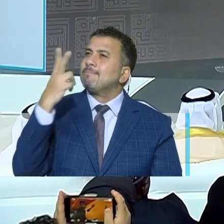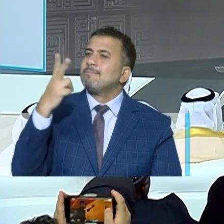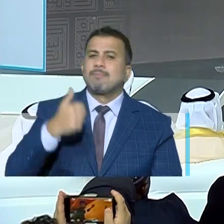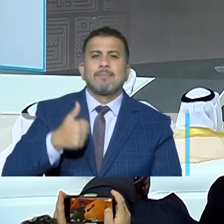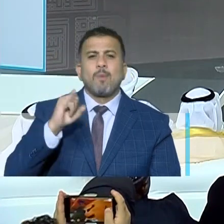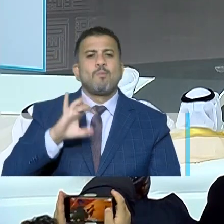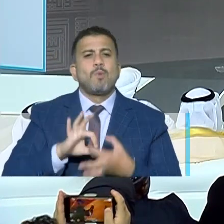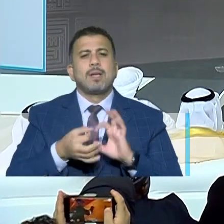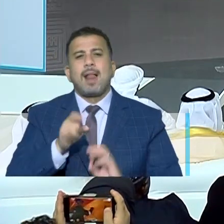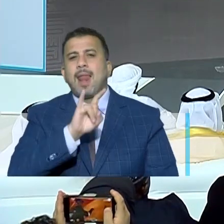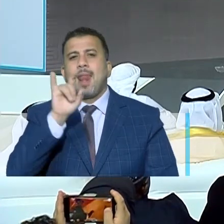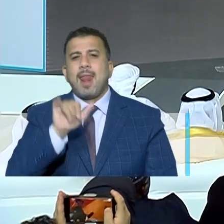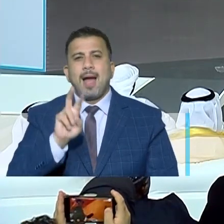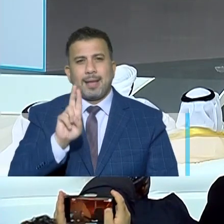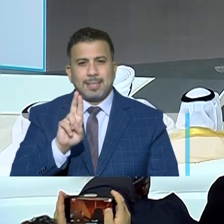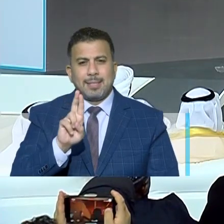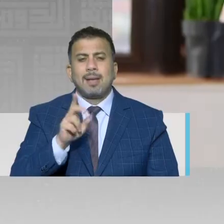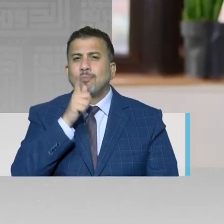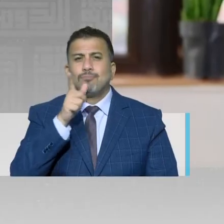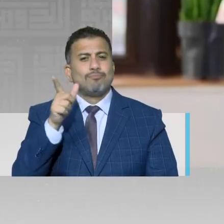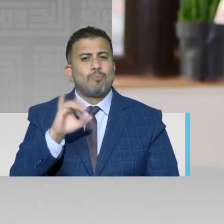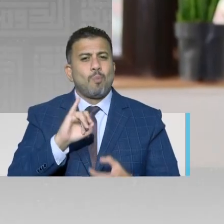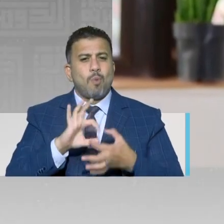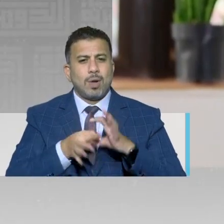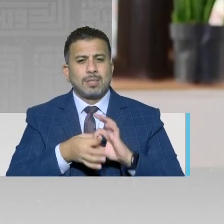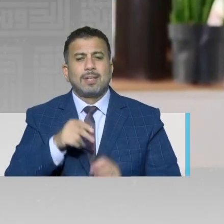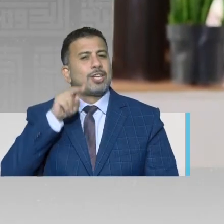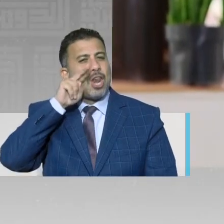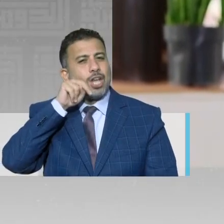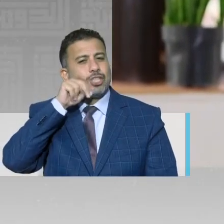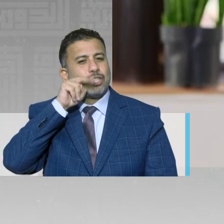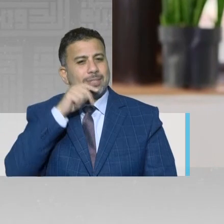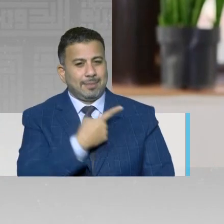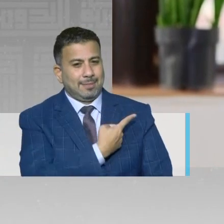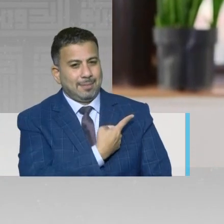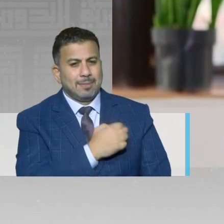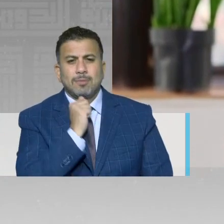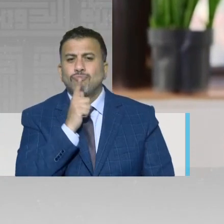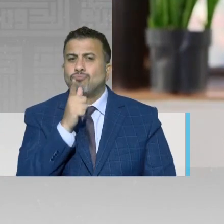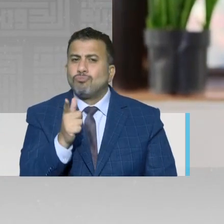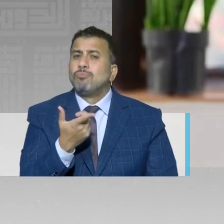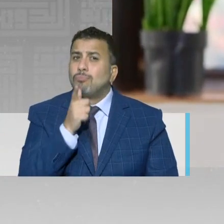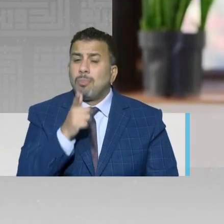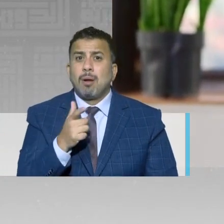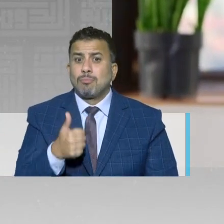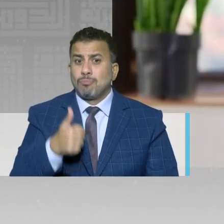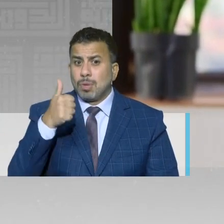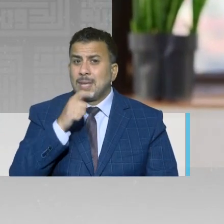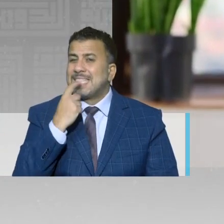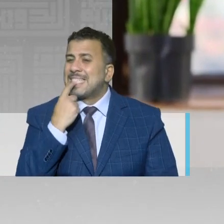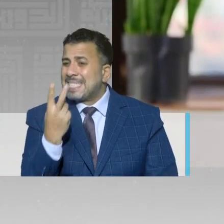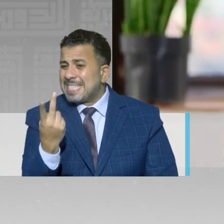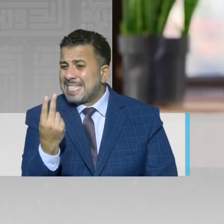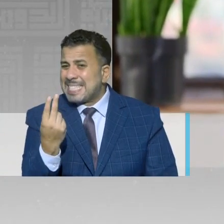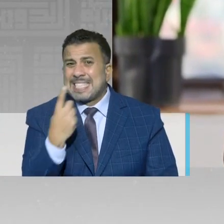انجازات مؤسسه لايد امباكت والتي اسسها الشاب النيجيري ستانلي انجيب بوجو والتي تمكنت خلال عامين